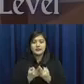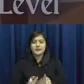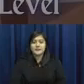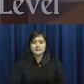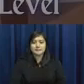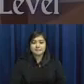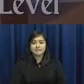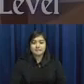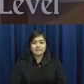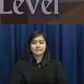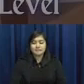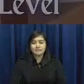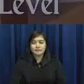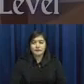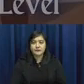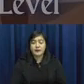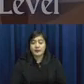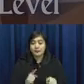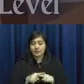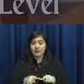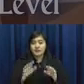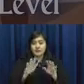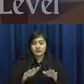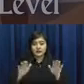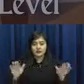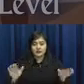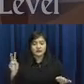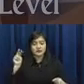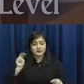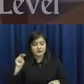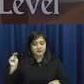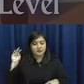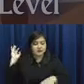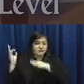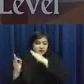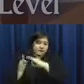anak natin, nangangailangan din sila talaga ng fellowship. Eh.